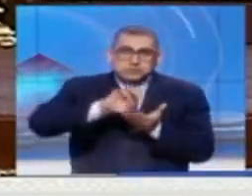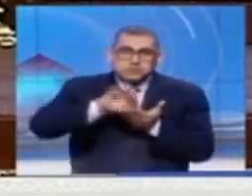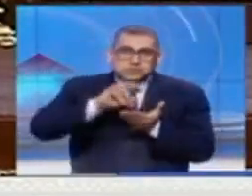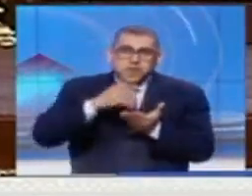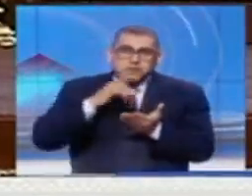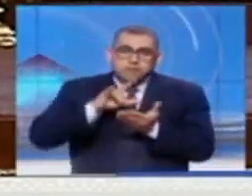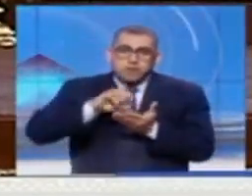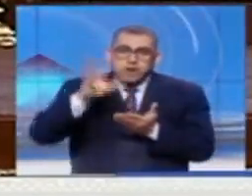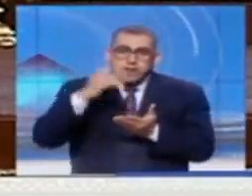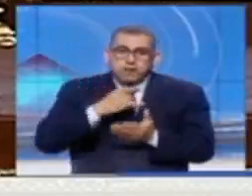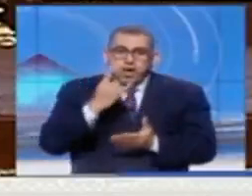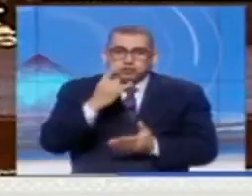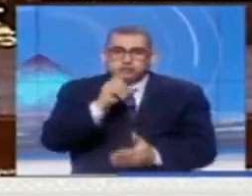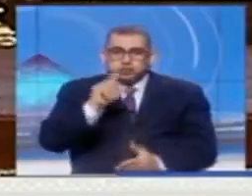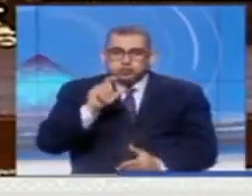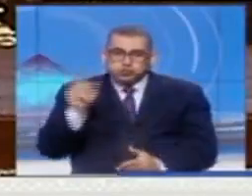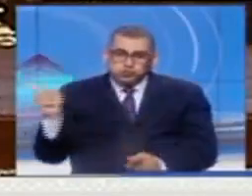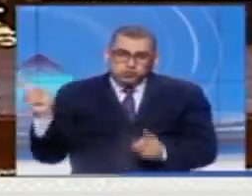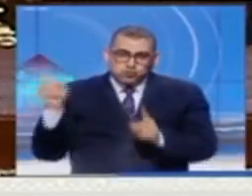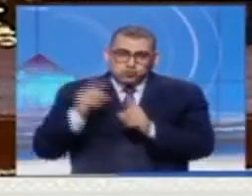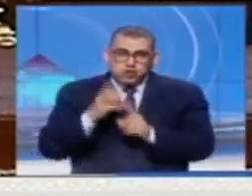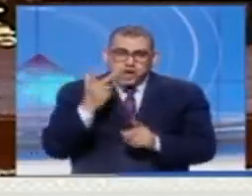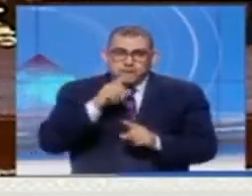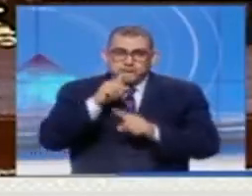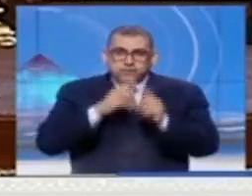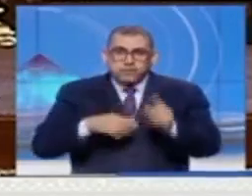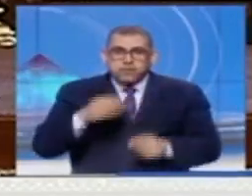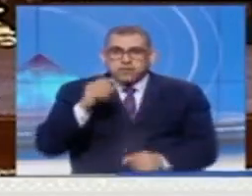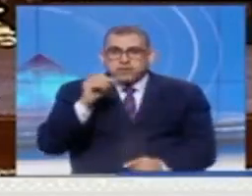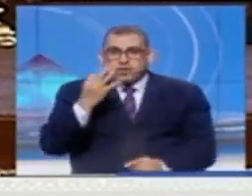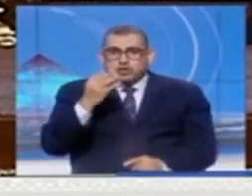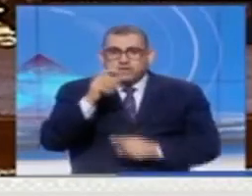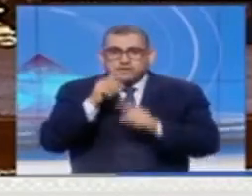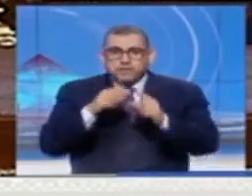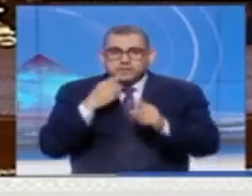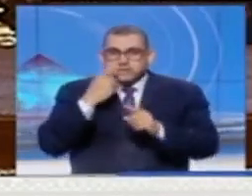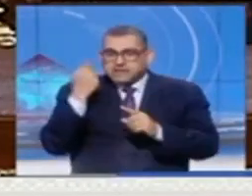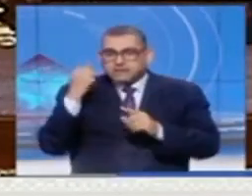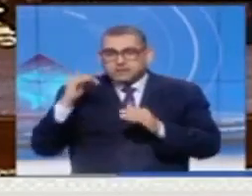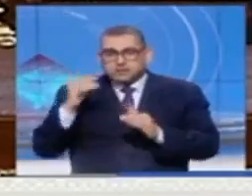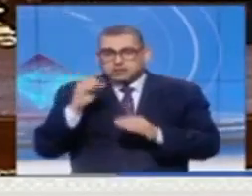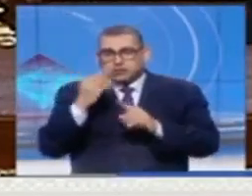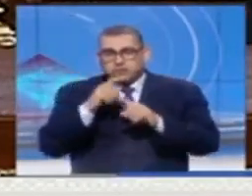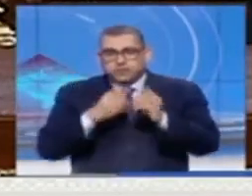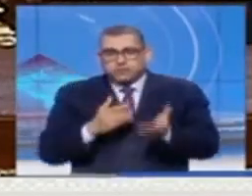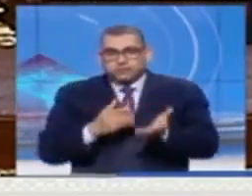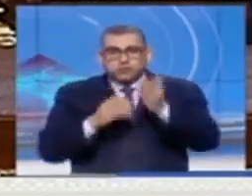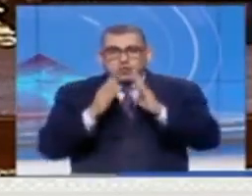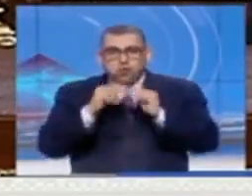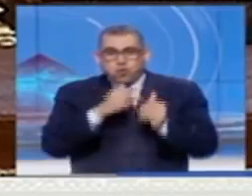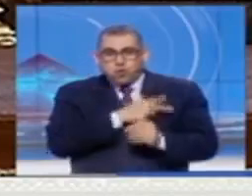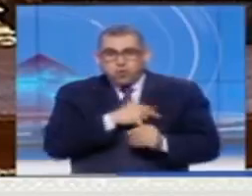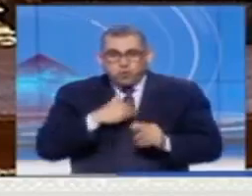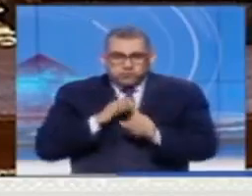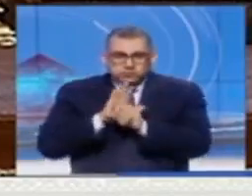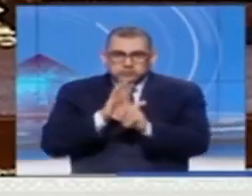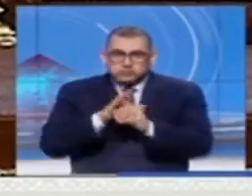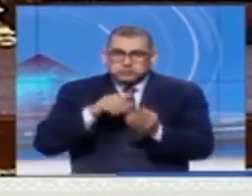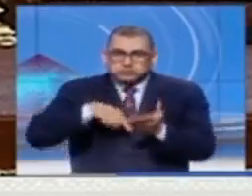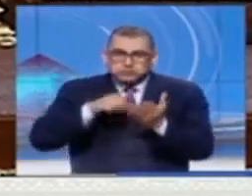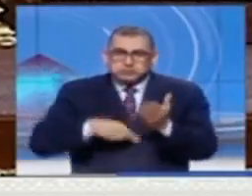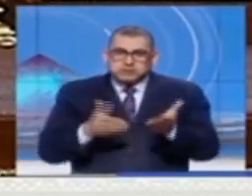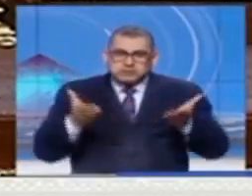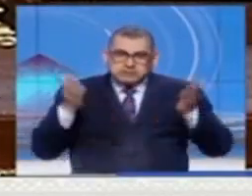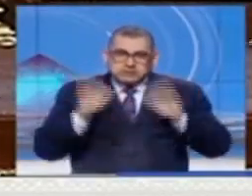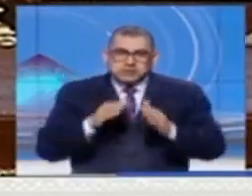خلال 10 أشهر الأولى من العام الجاري بنسبة 13% عن العام الماضي، مؤكدا تبني الدولة عدة إجراءات لزيادة الصادرات